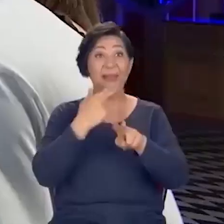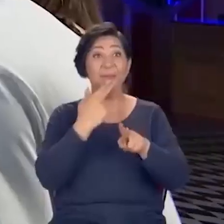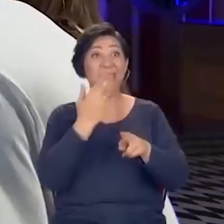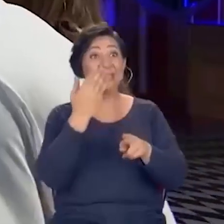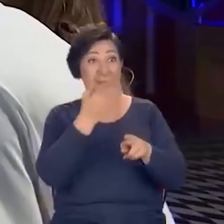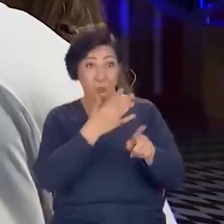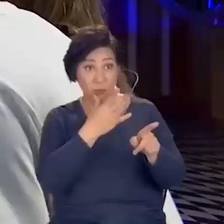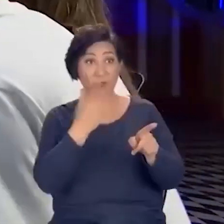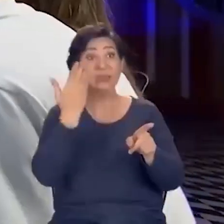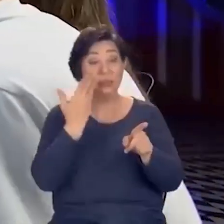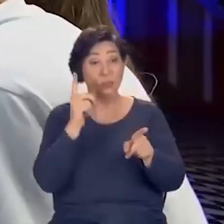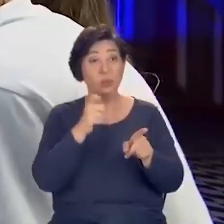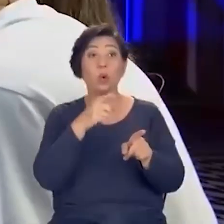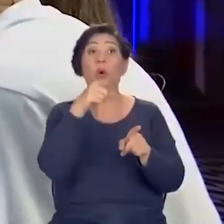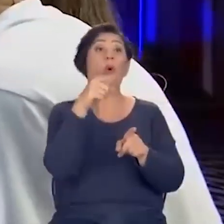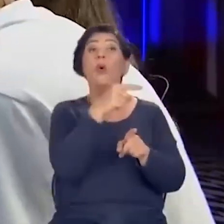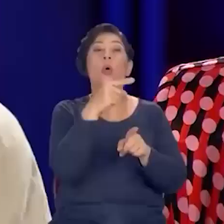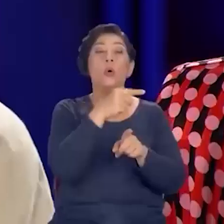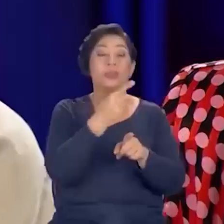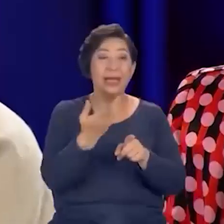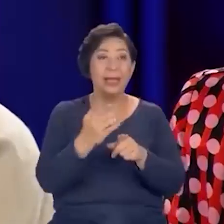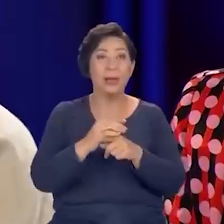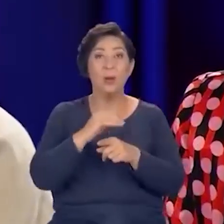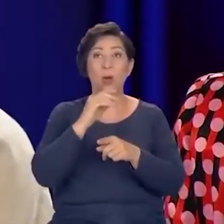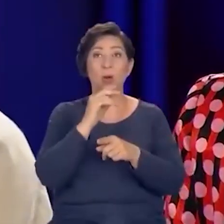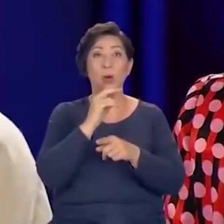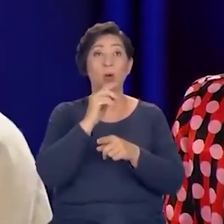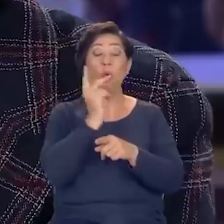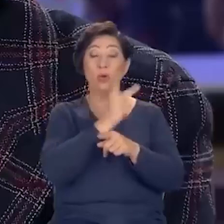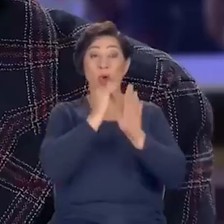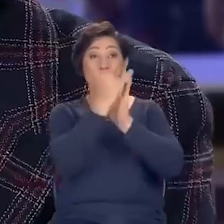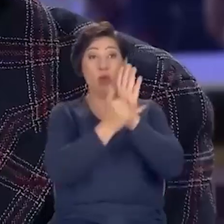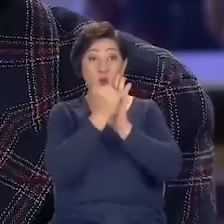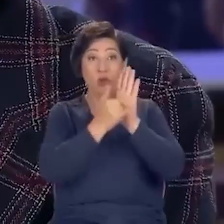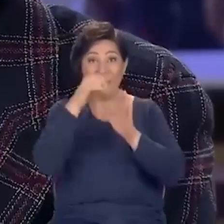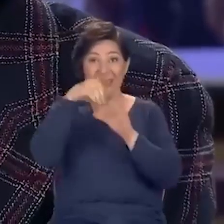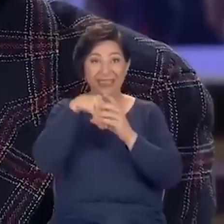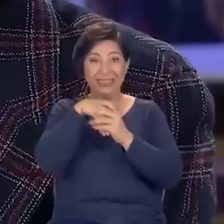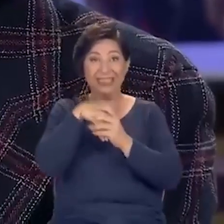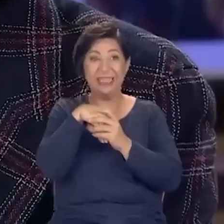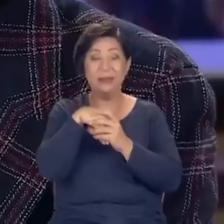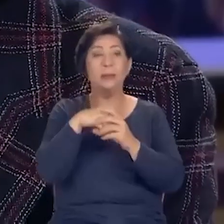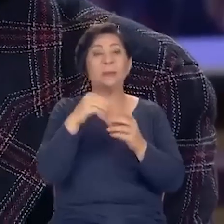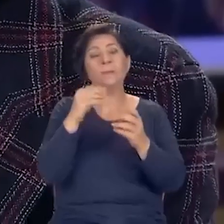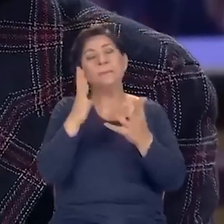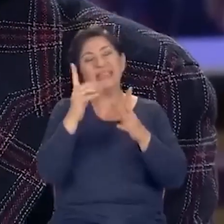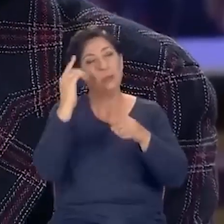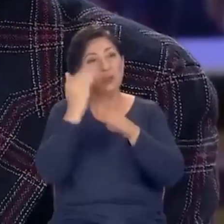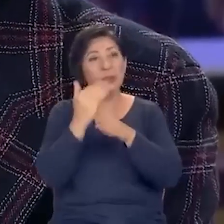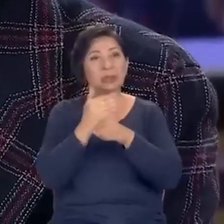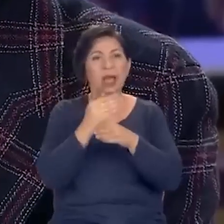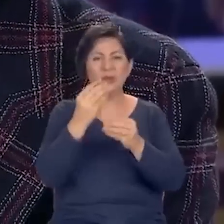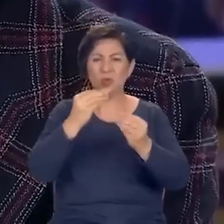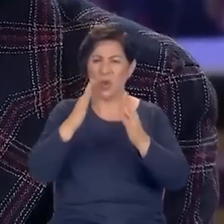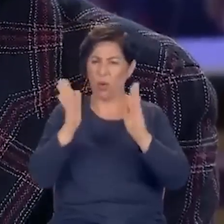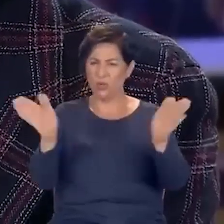Biliyorum ama izlemiyorum. İzlemiyorsunuz. Mesela o da onun YouTube içeriklerinden bazılarını söylüyorum. Belki size de uyar. Aşırı